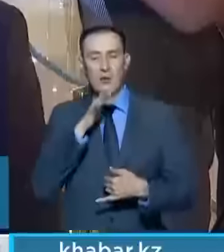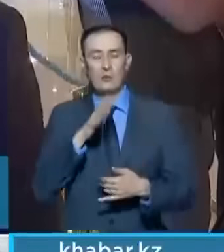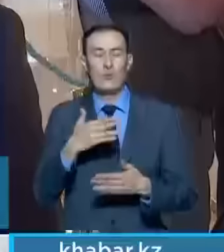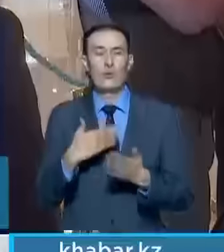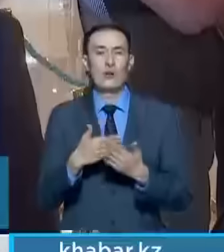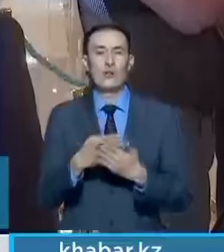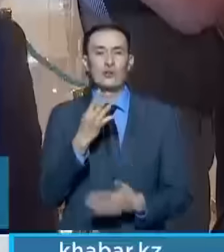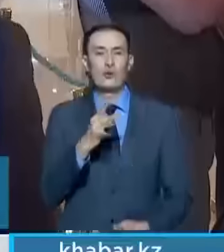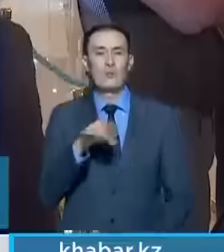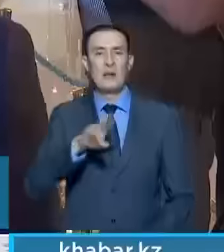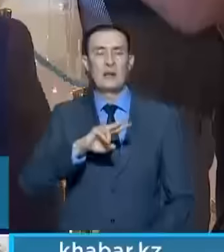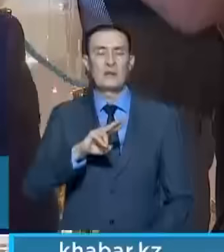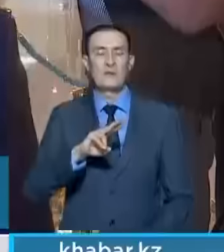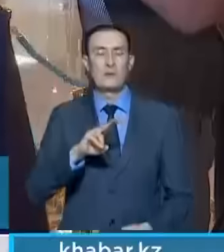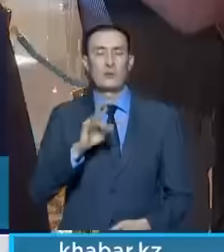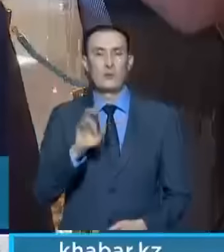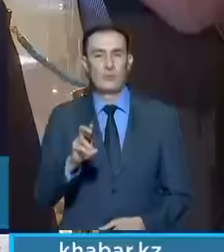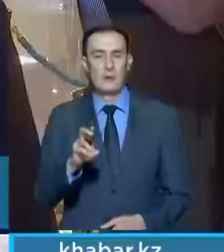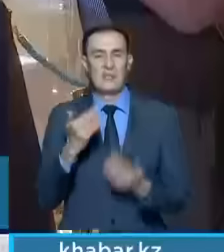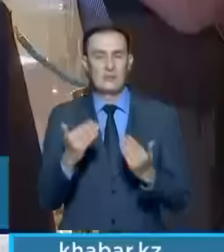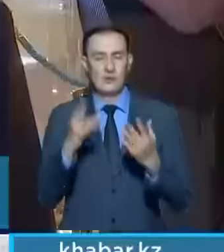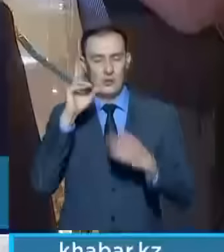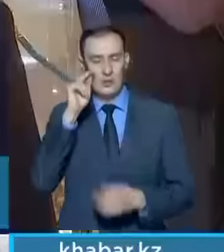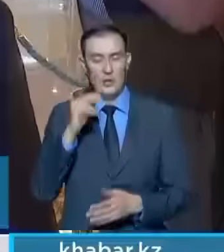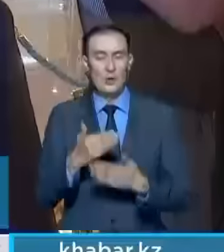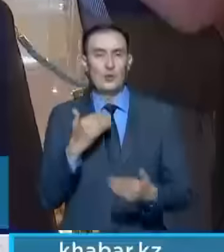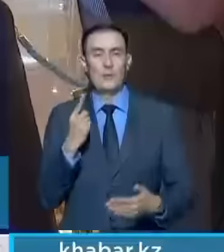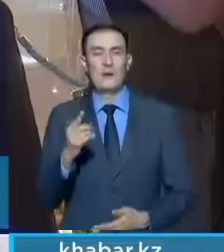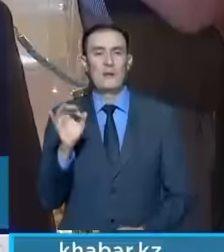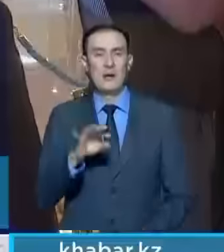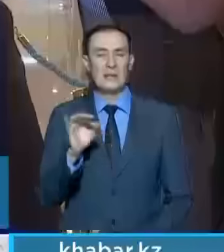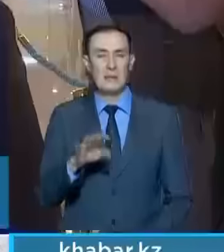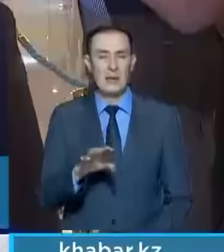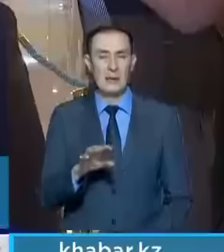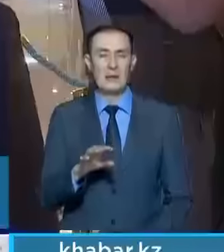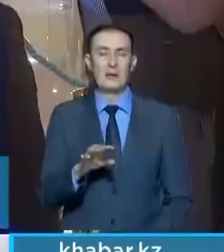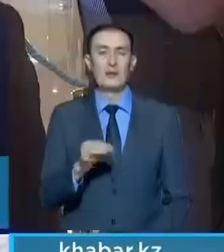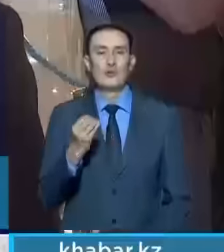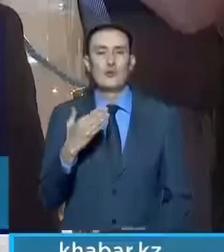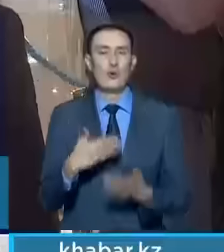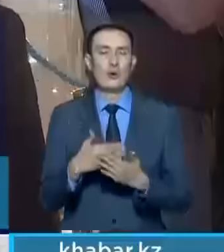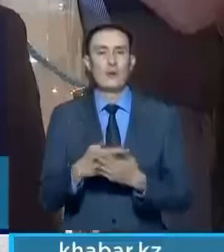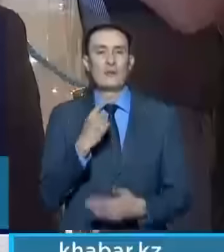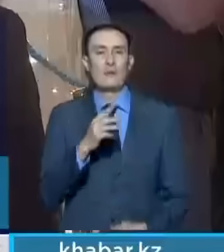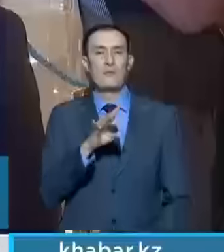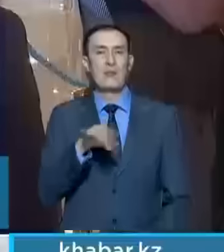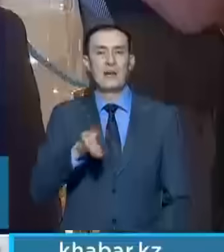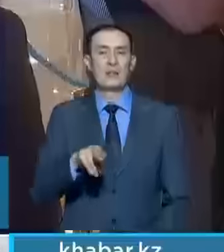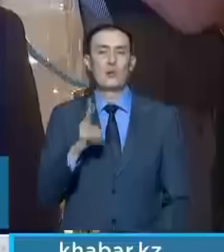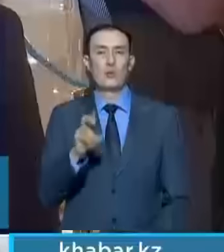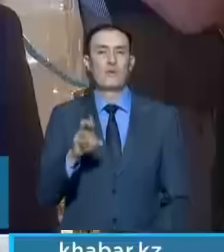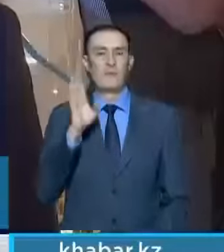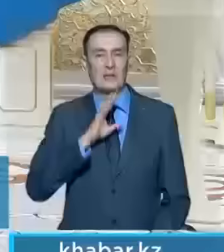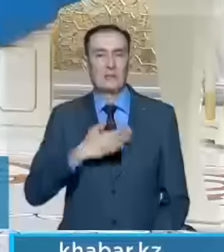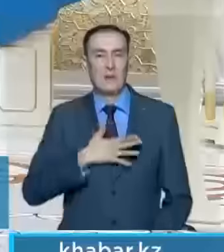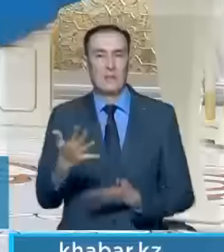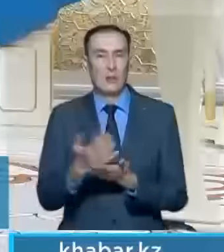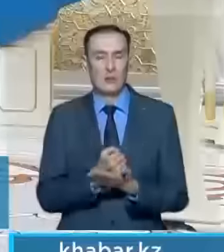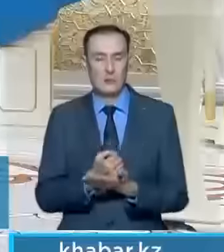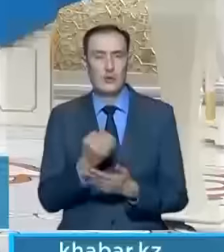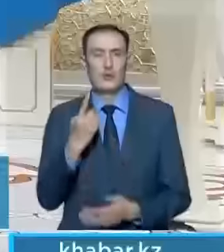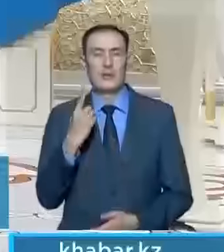4 миллиардов. Это вот на сегодняшнюю дату, еще до 1 октября, еще около миллиарда кубических метров воды мы получим.